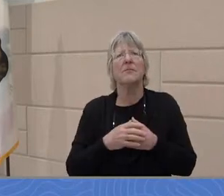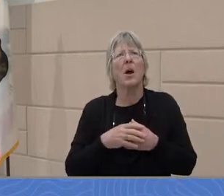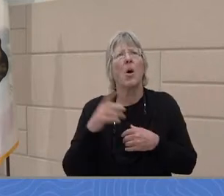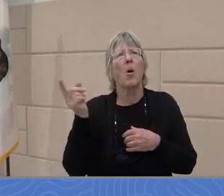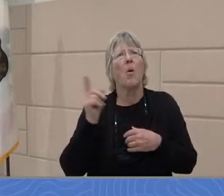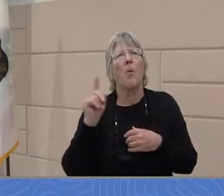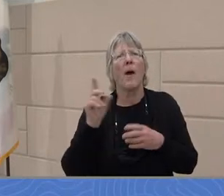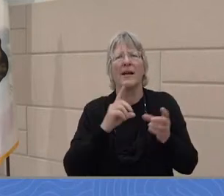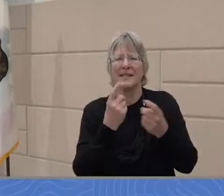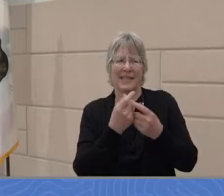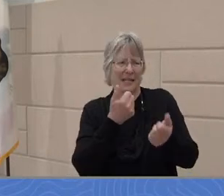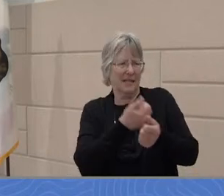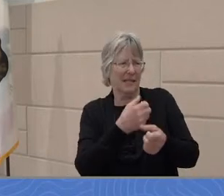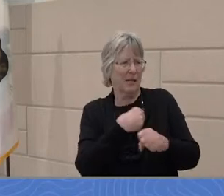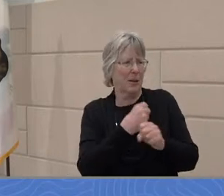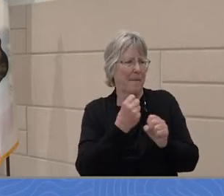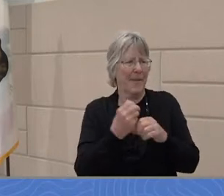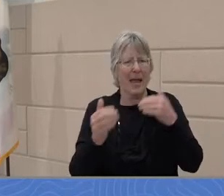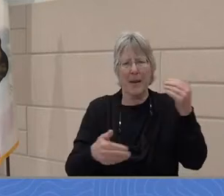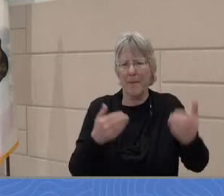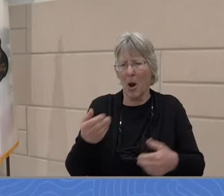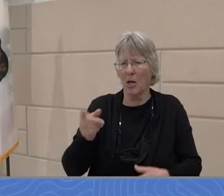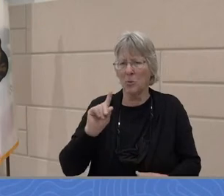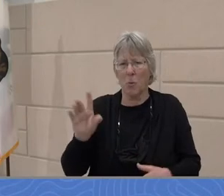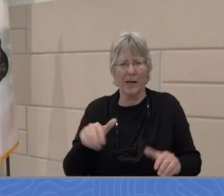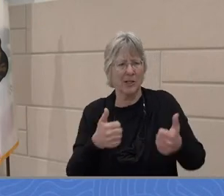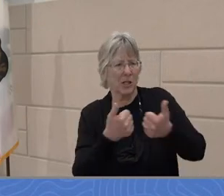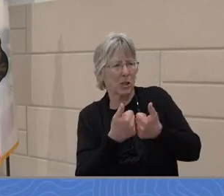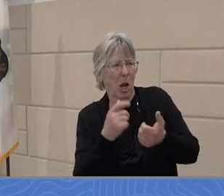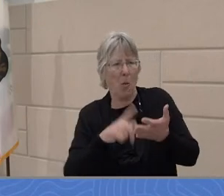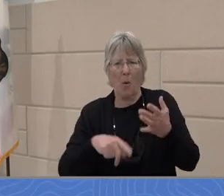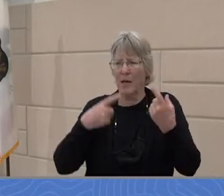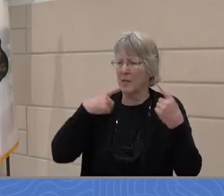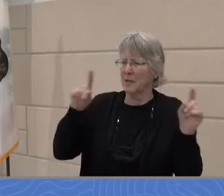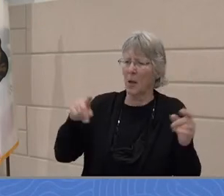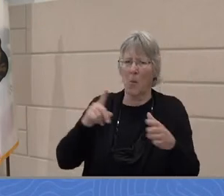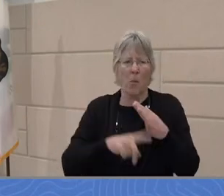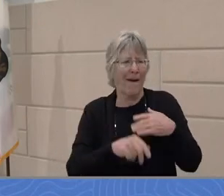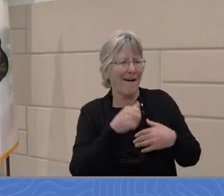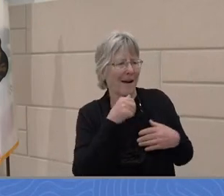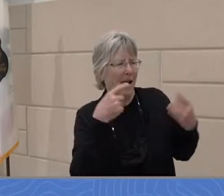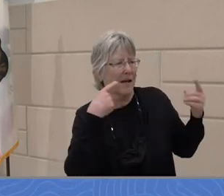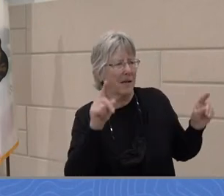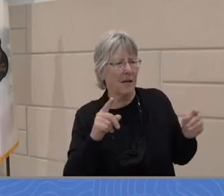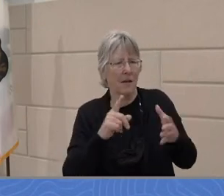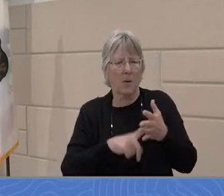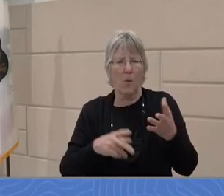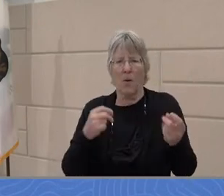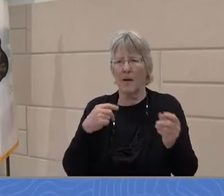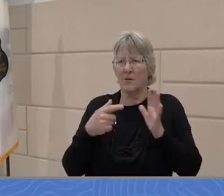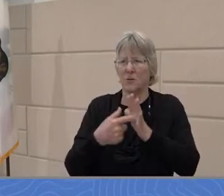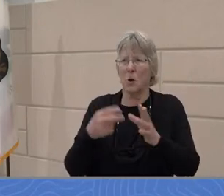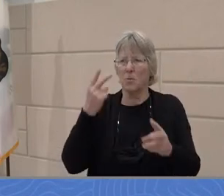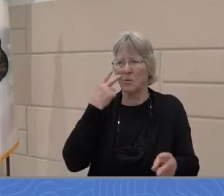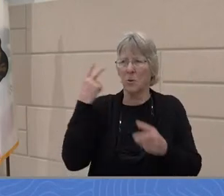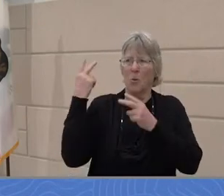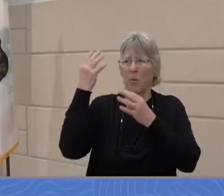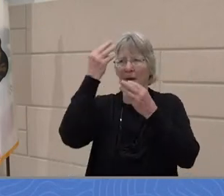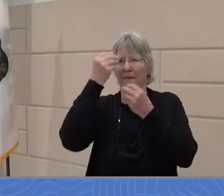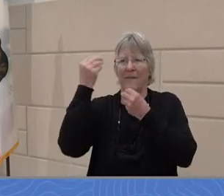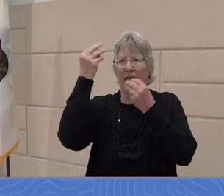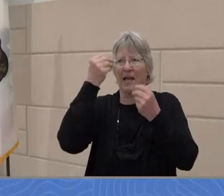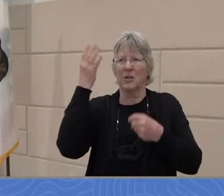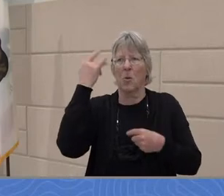เยอะตาไกลนาเต้าได้กระทรวงดิสตริกทัวร์เมียนการุลหนุตาการพลาดประตูน้องเมียนออกไปคลาเต้